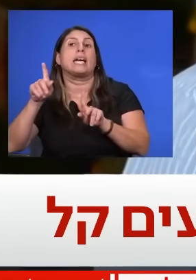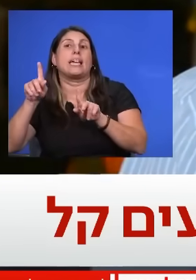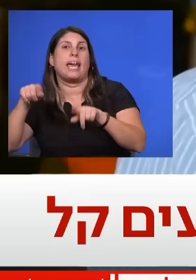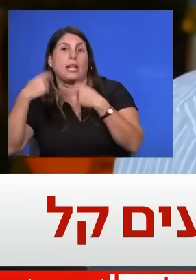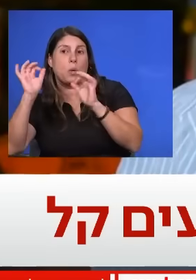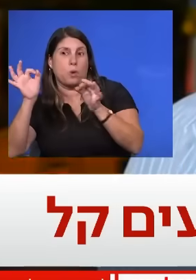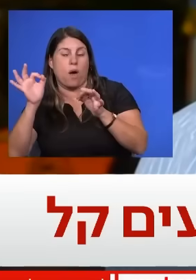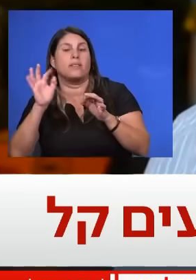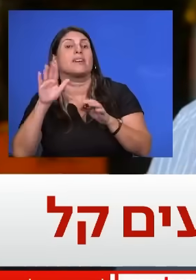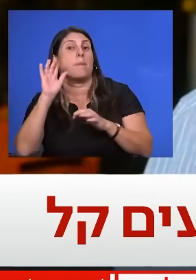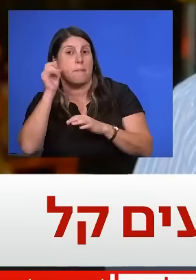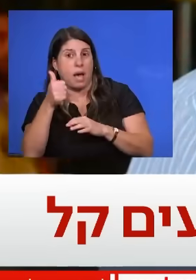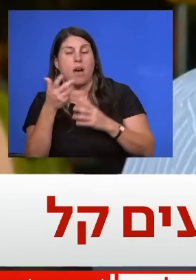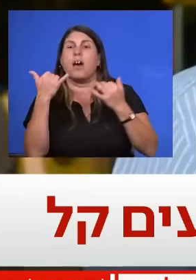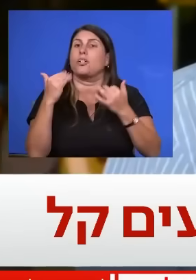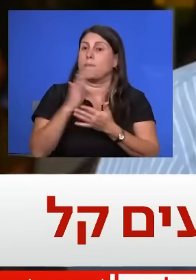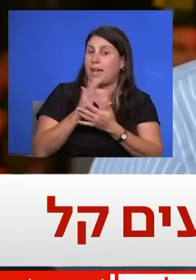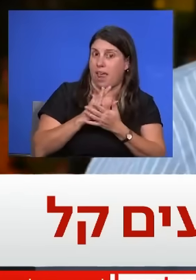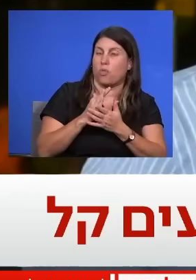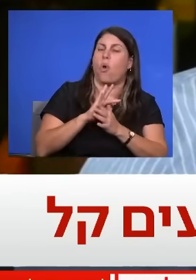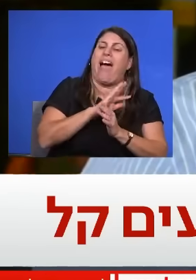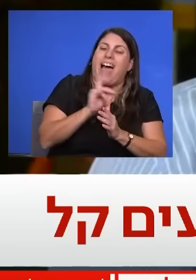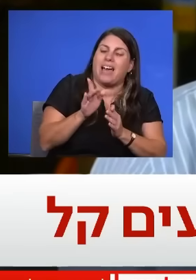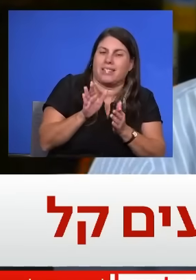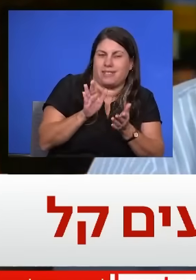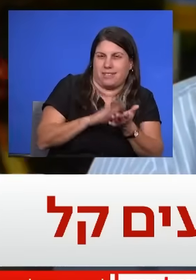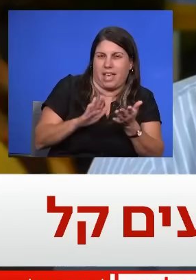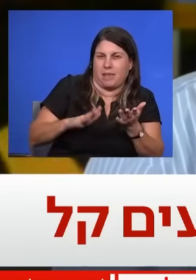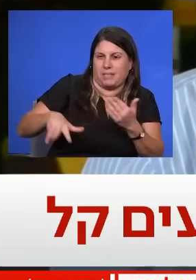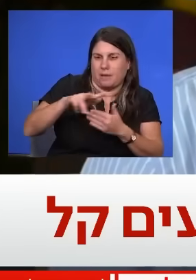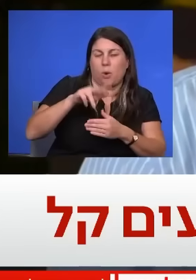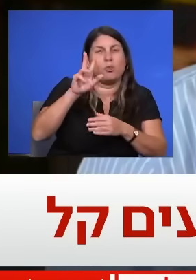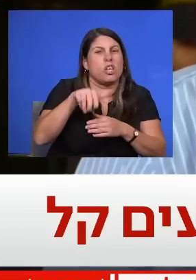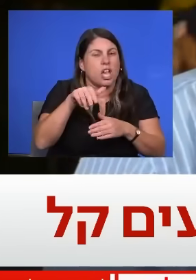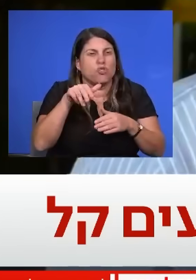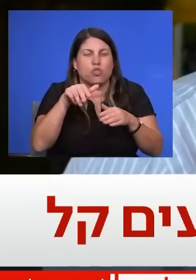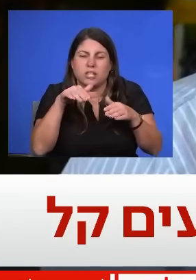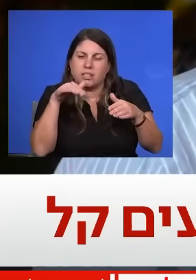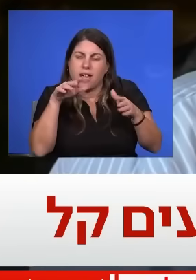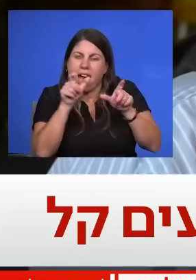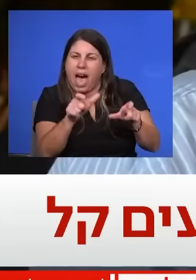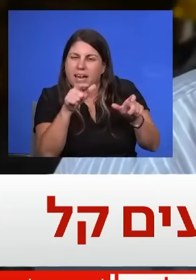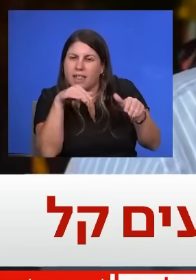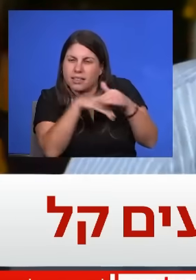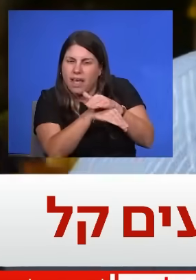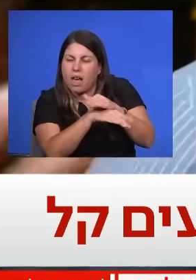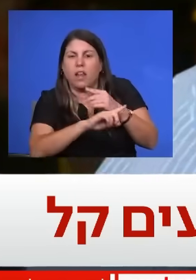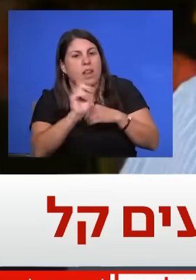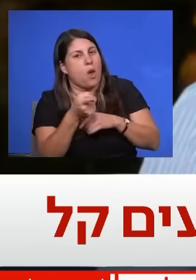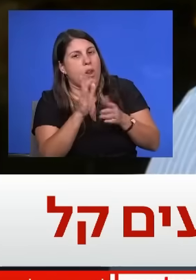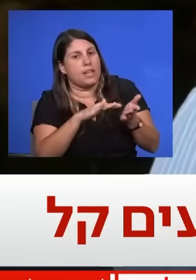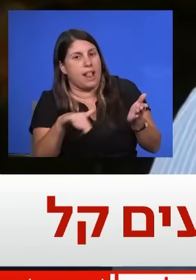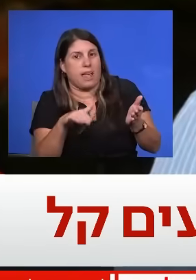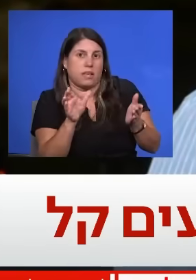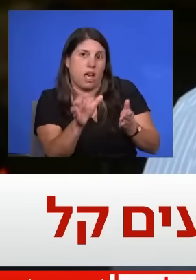היום החלטנו שאנחנו פותחים רק את הגנים הציבוריים, איפה שיש לנו מקלוט ב-100% לכל ילדי הגן. כן, אתה רואה את ההחלטות, למה